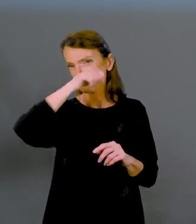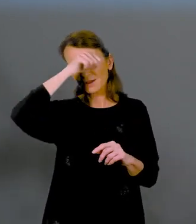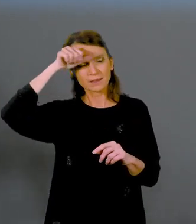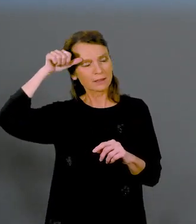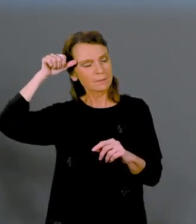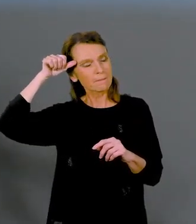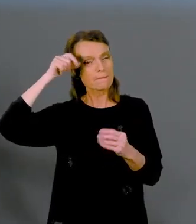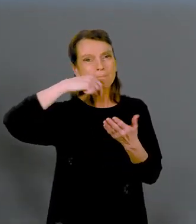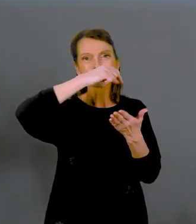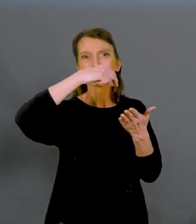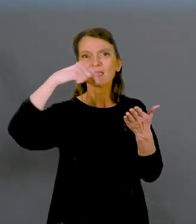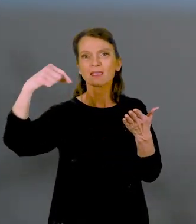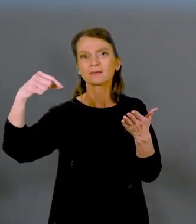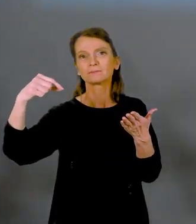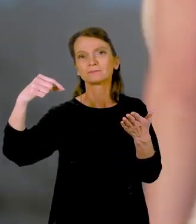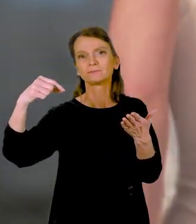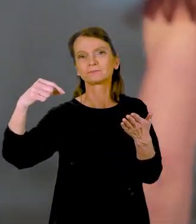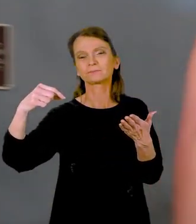tvoje ime.